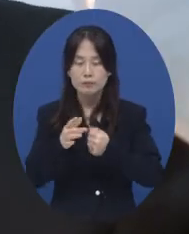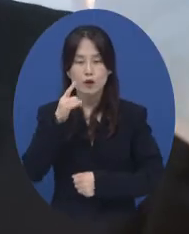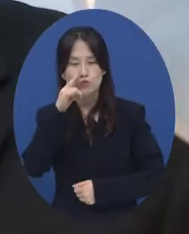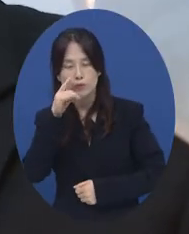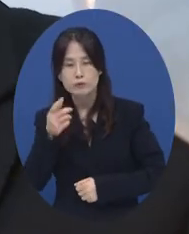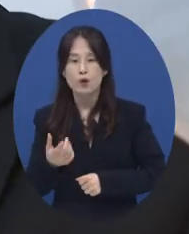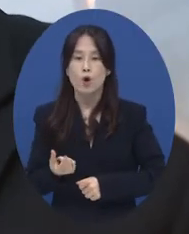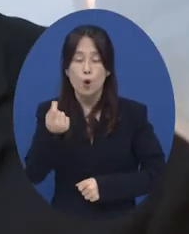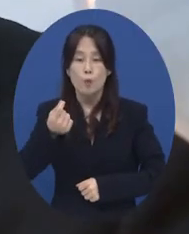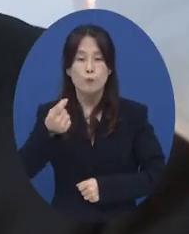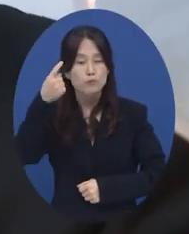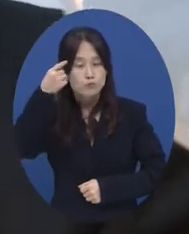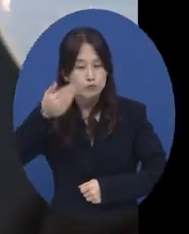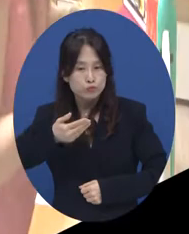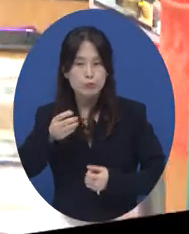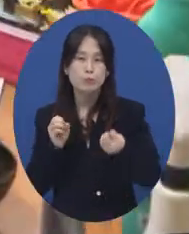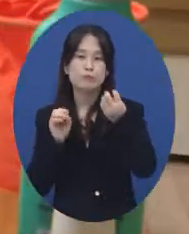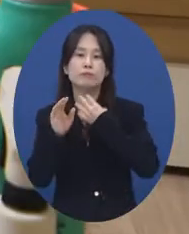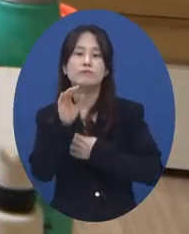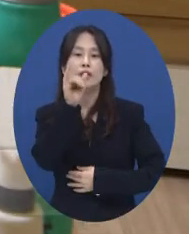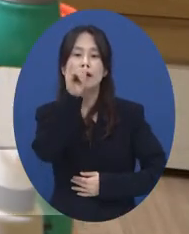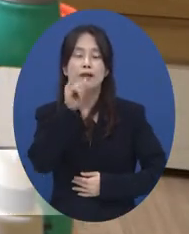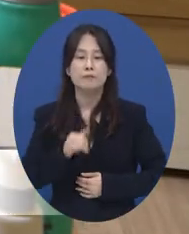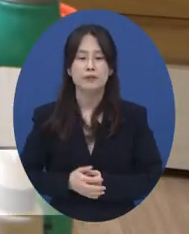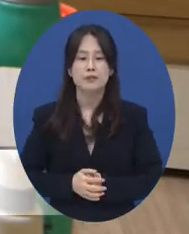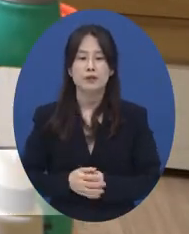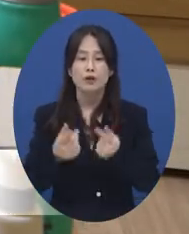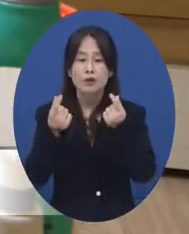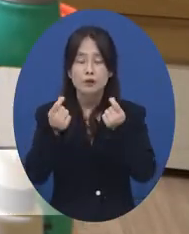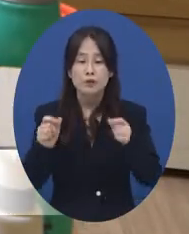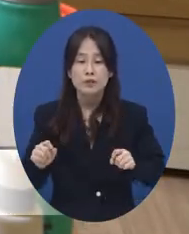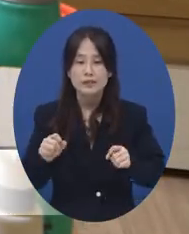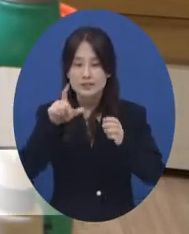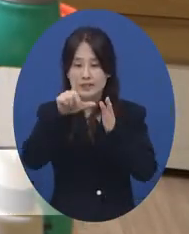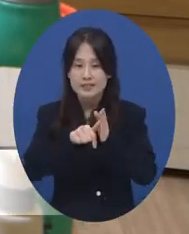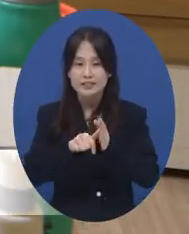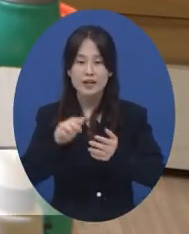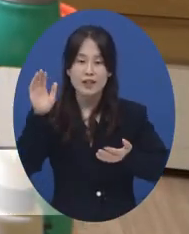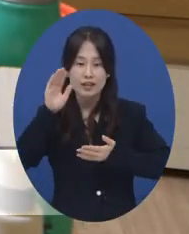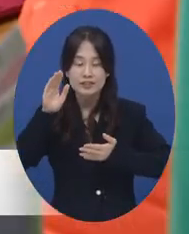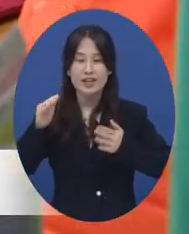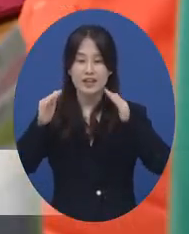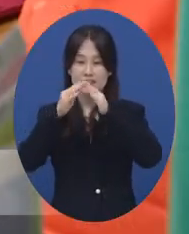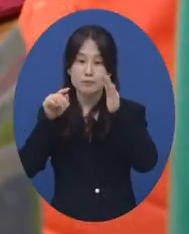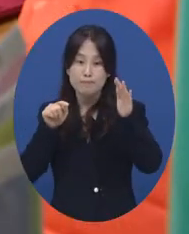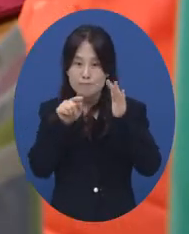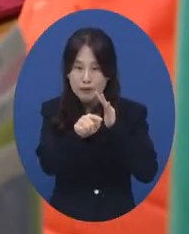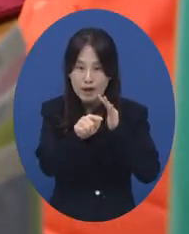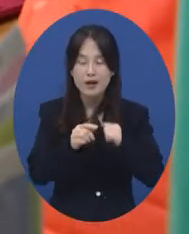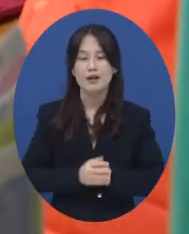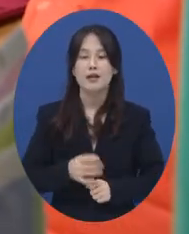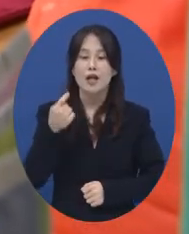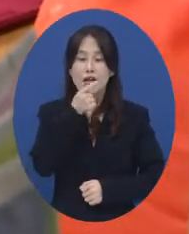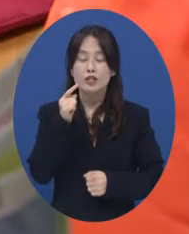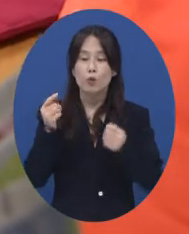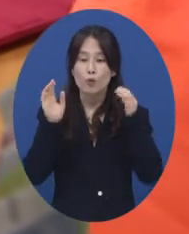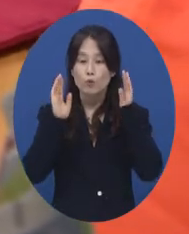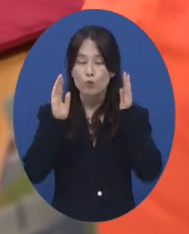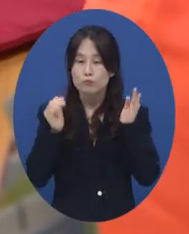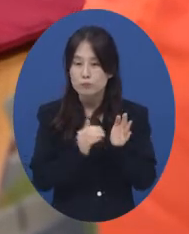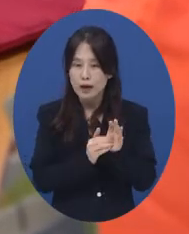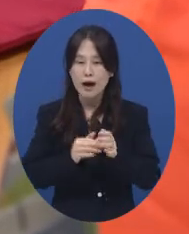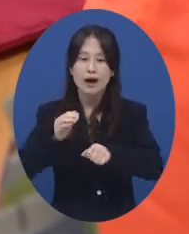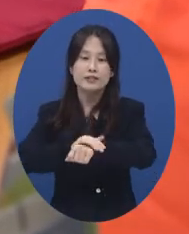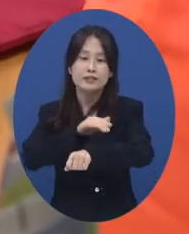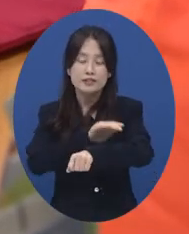점을 바로 묻고 답합니다. 같은 시간 수강생 집에 가봤습니다. 이론 수업에 이은 실습